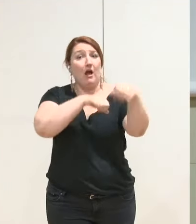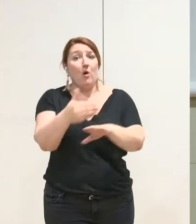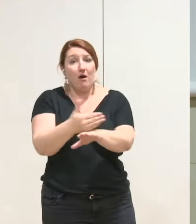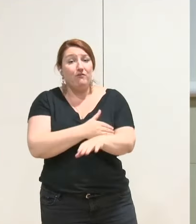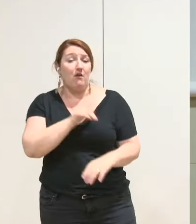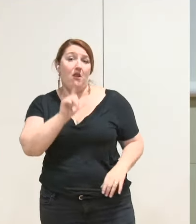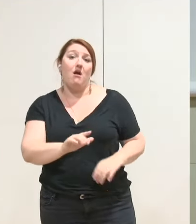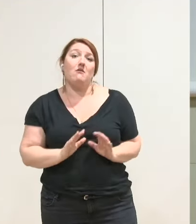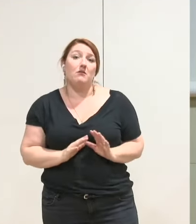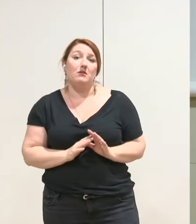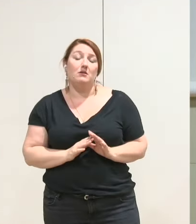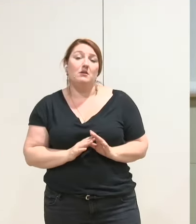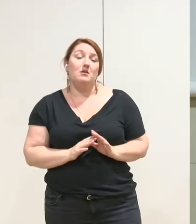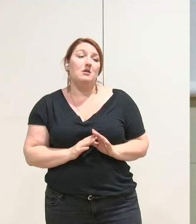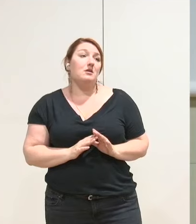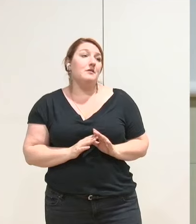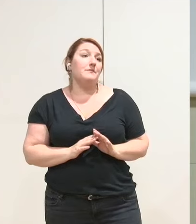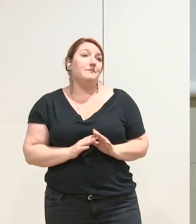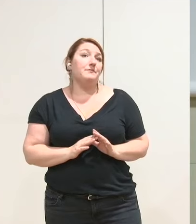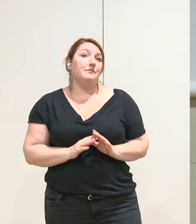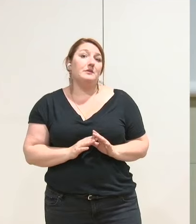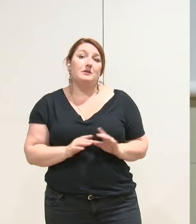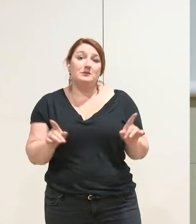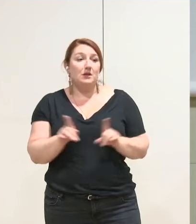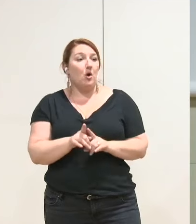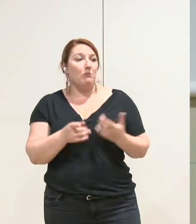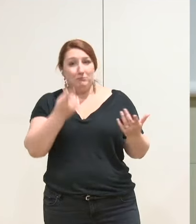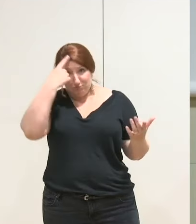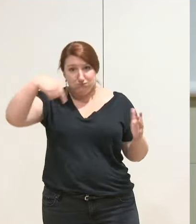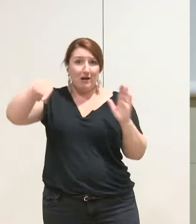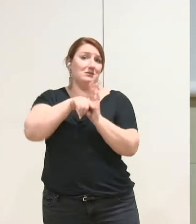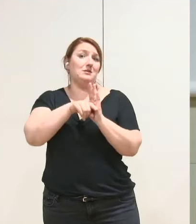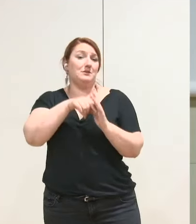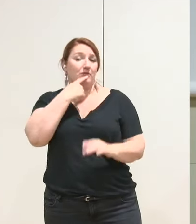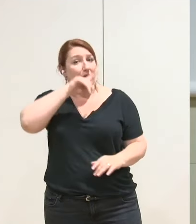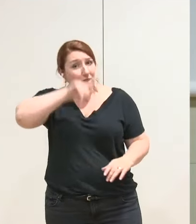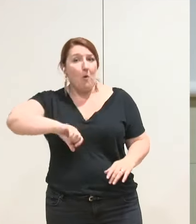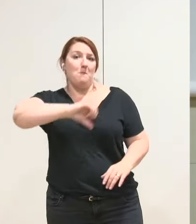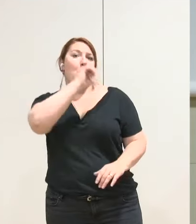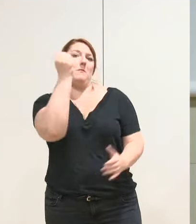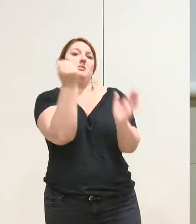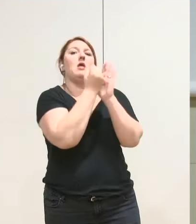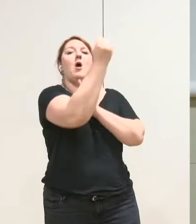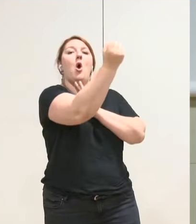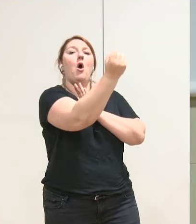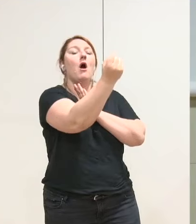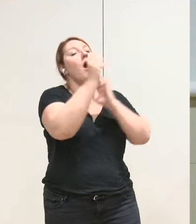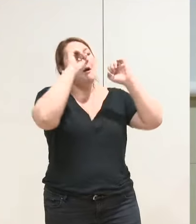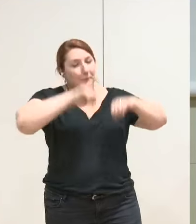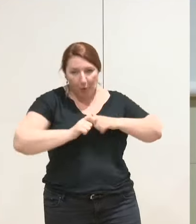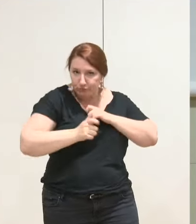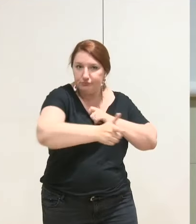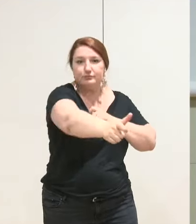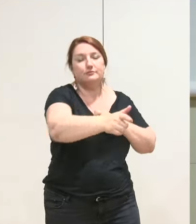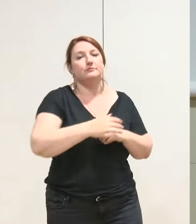d'une certaine manière c'était presque un un principe quoi au sens où il fallait qu'il y ait cette première acceptation pour qu'on puisse déer bloquer le